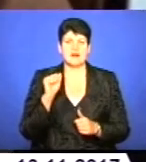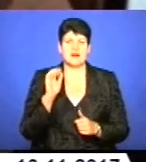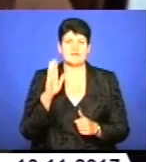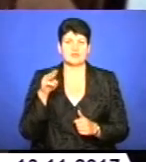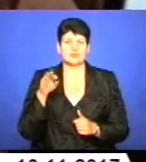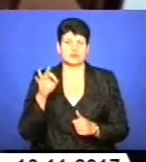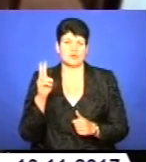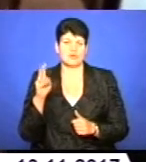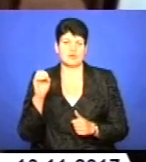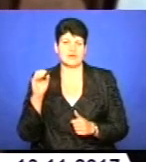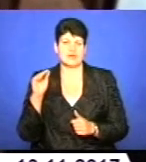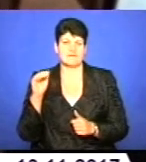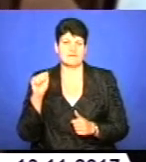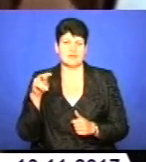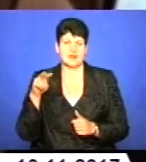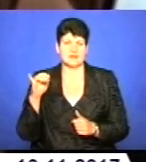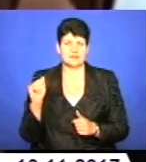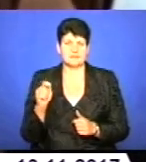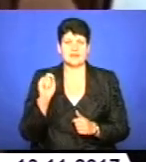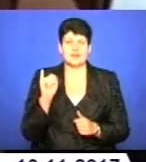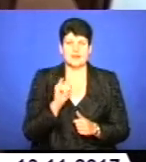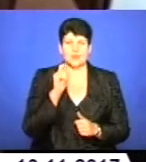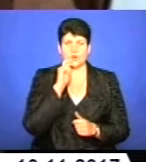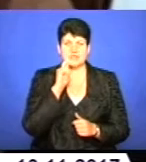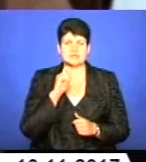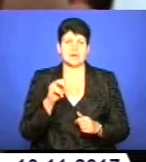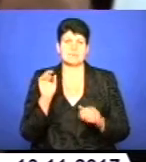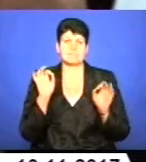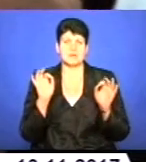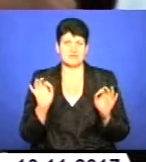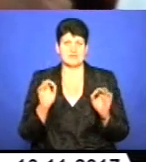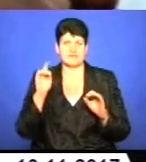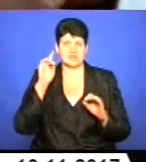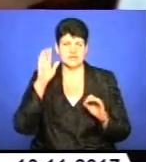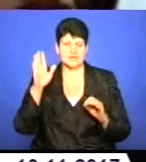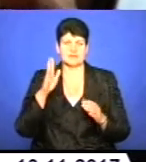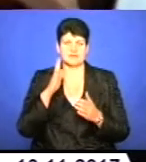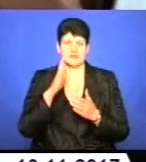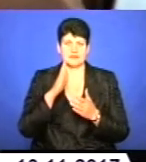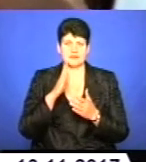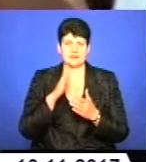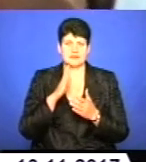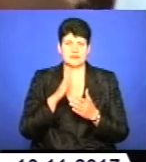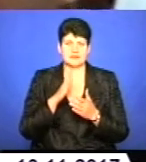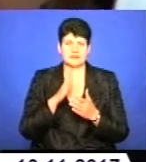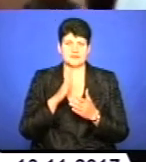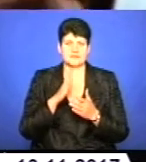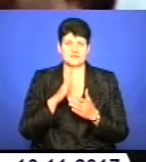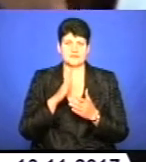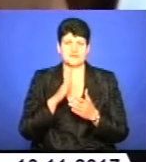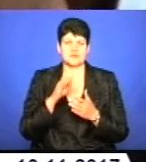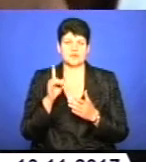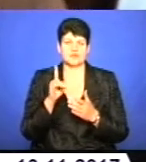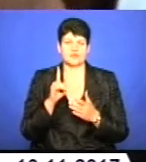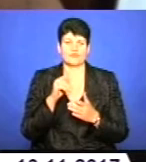автокефальна. І Українська православна церква з'їзд воєнний проголосив,